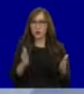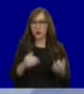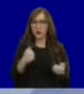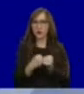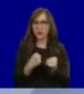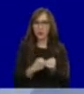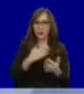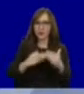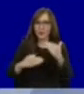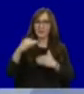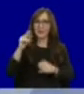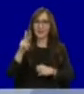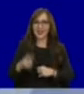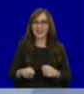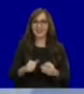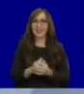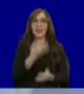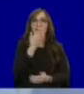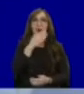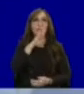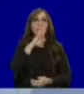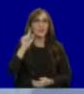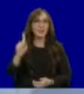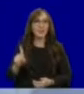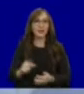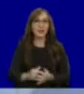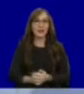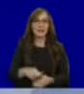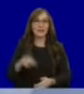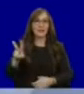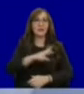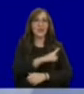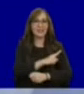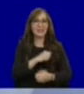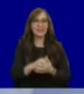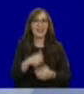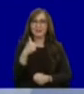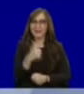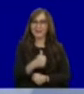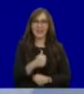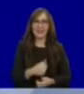adanya vaksinasi ada kesempatan untuk mengakselerasi ini. Berikut.